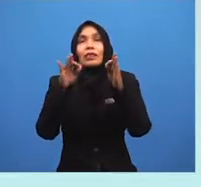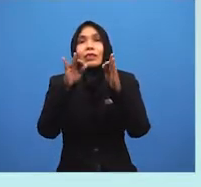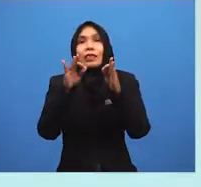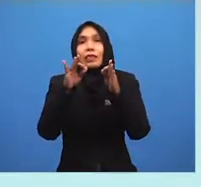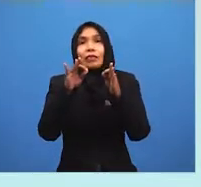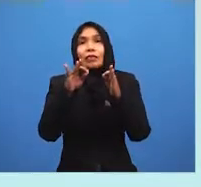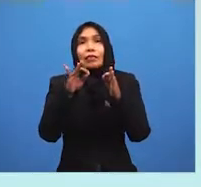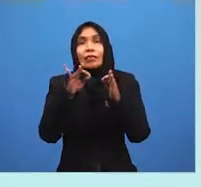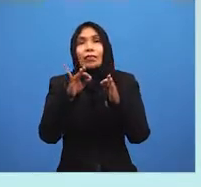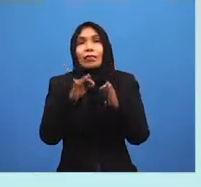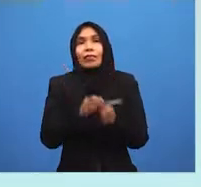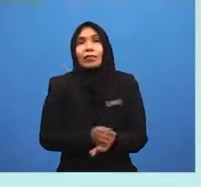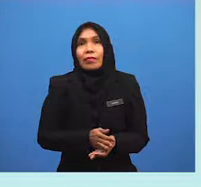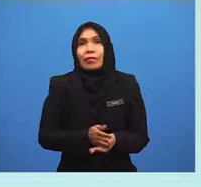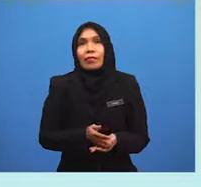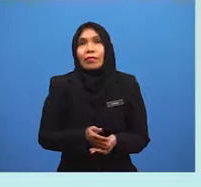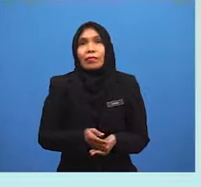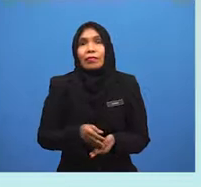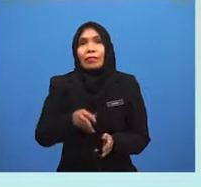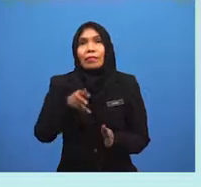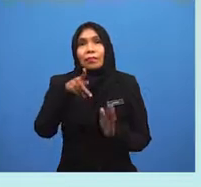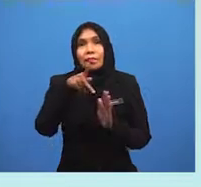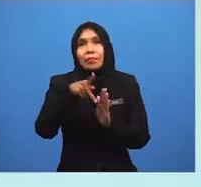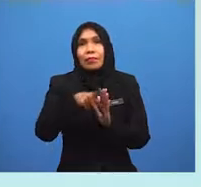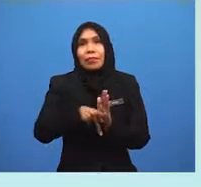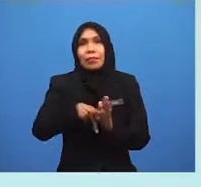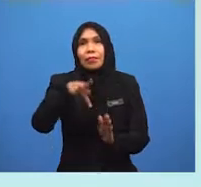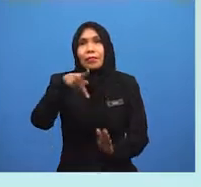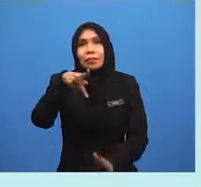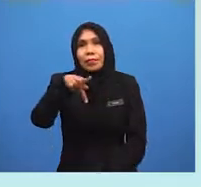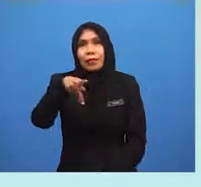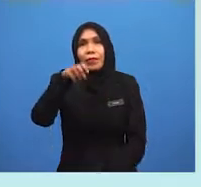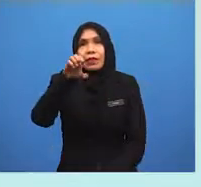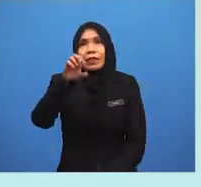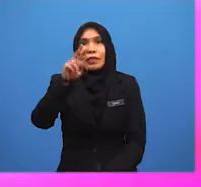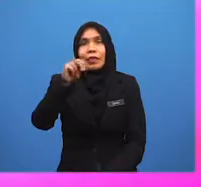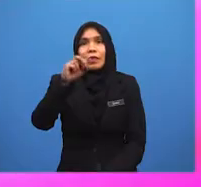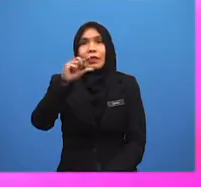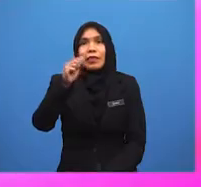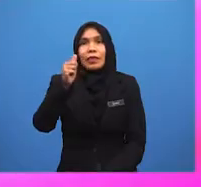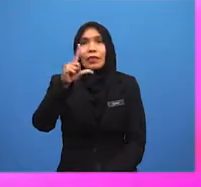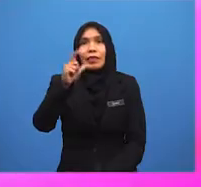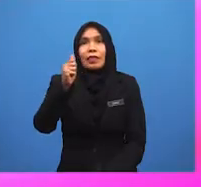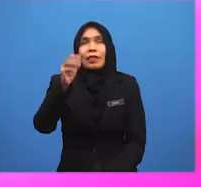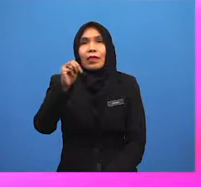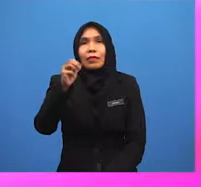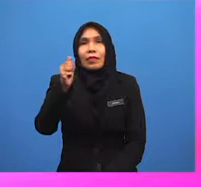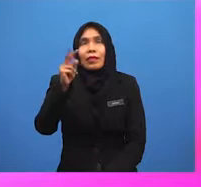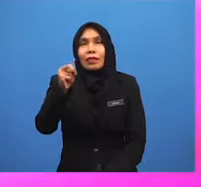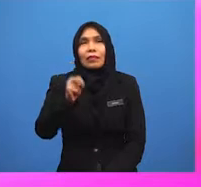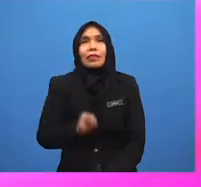kamu menyayangi masyarakat setempat kepada ahli keluarga. Murid-murid,